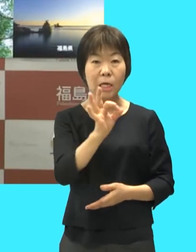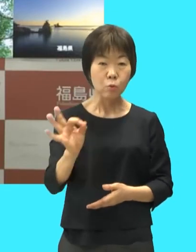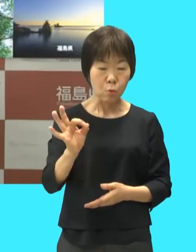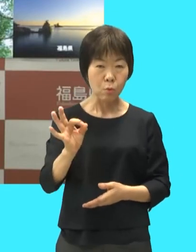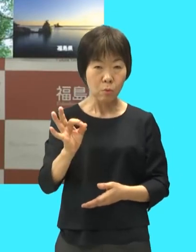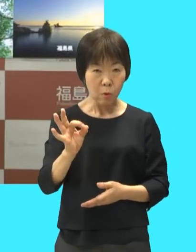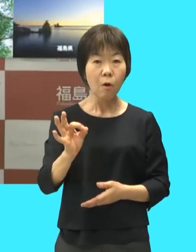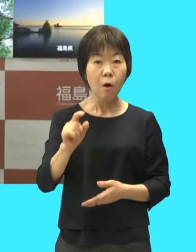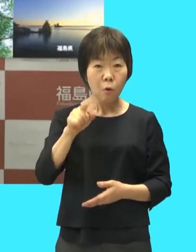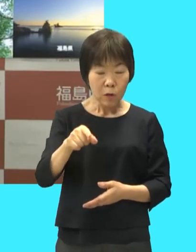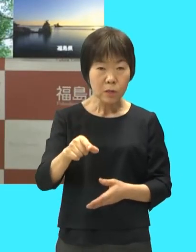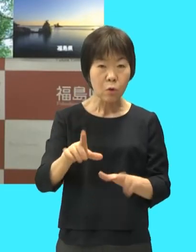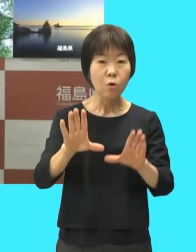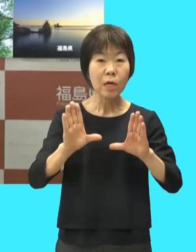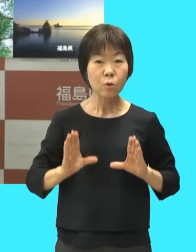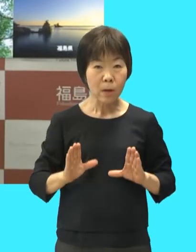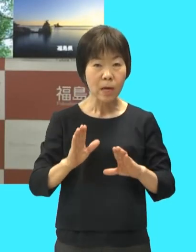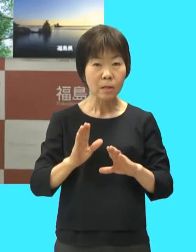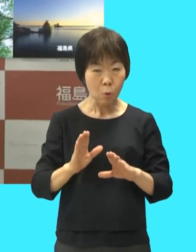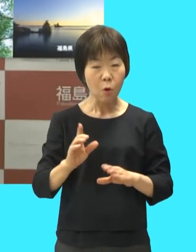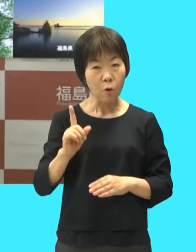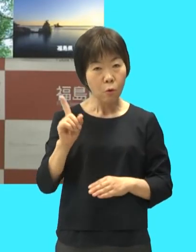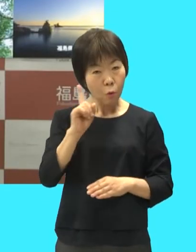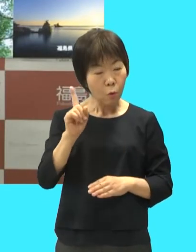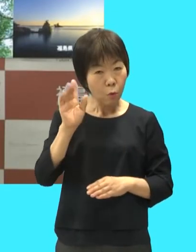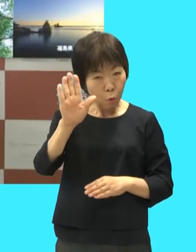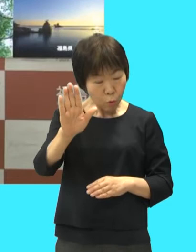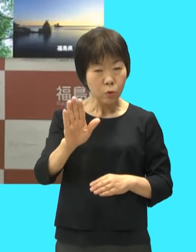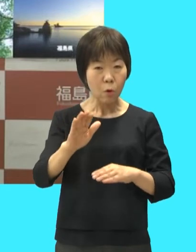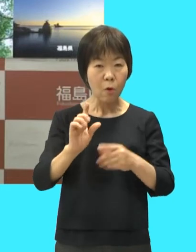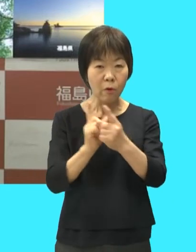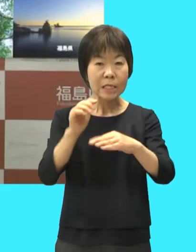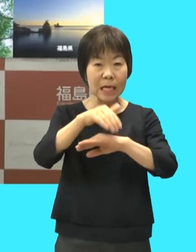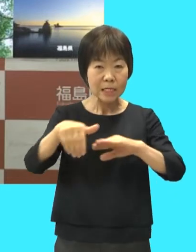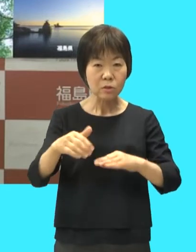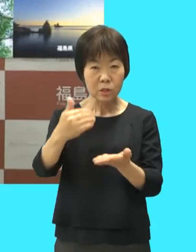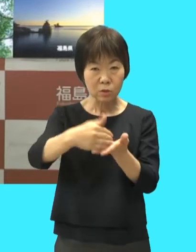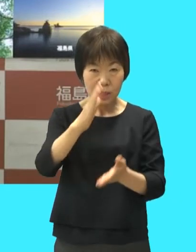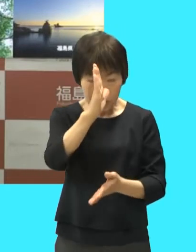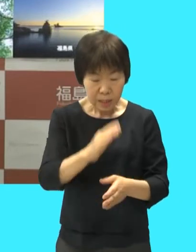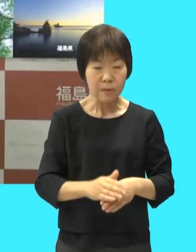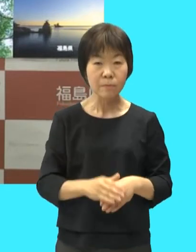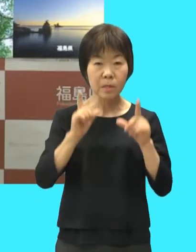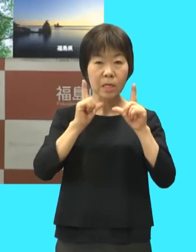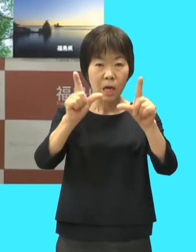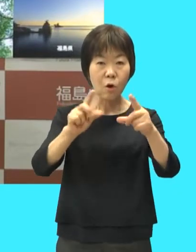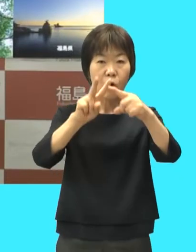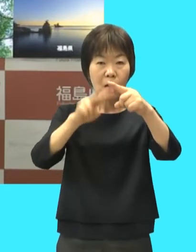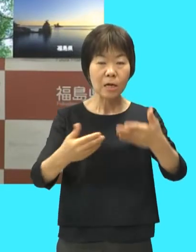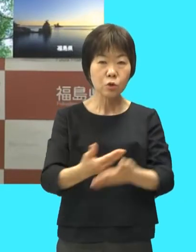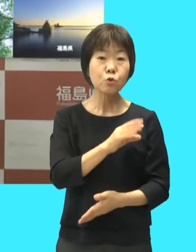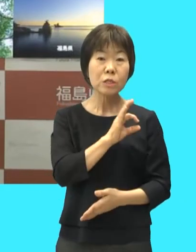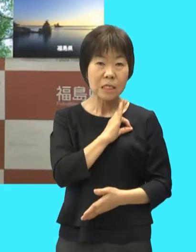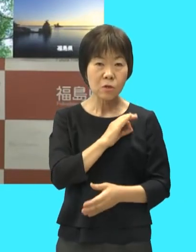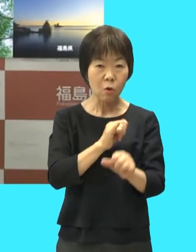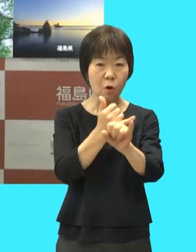数字として出たことについて の受け止めと今後の対策について改めてお聞かせください。 介護職員の人材確